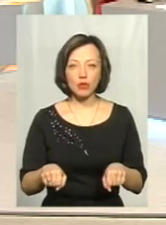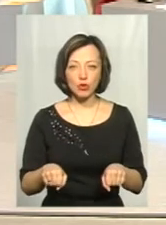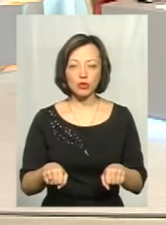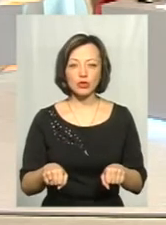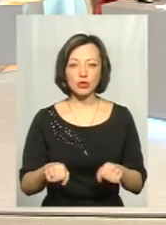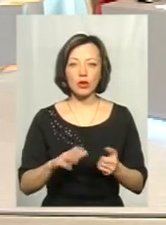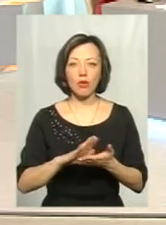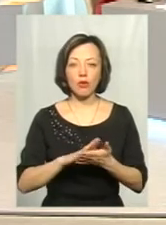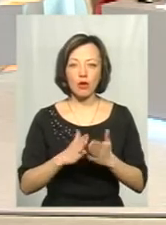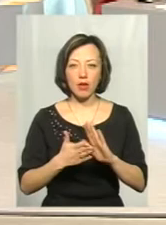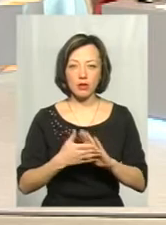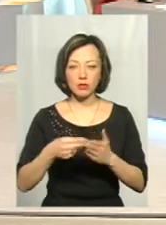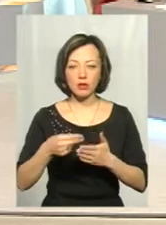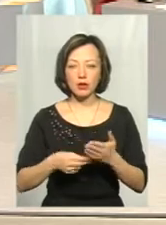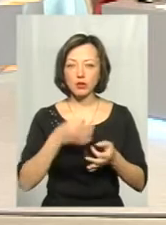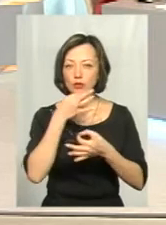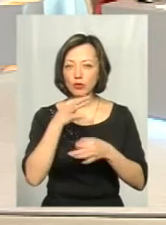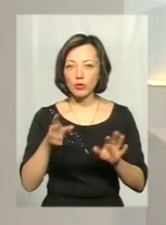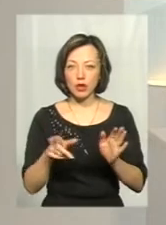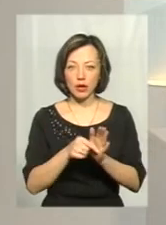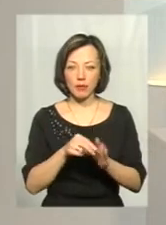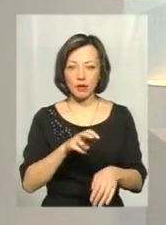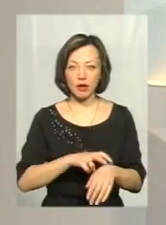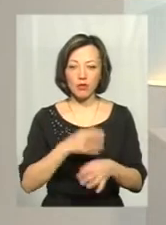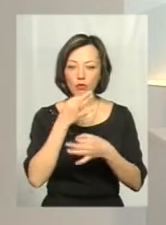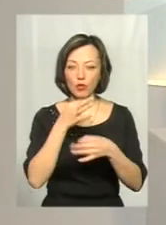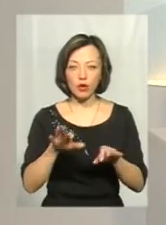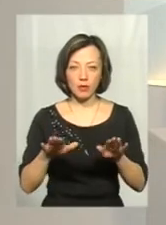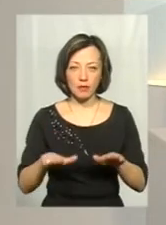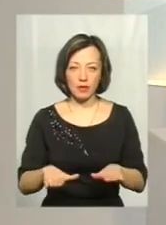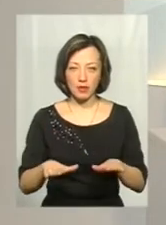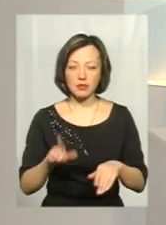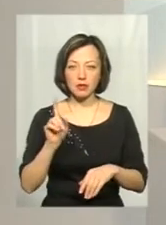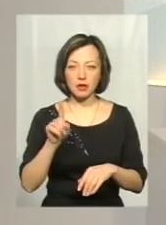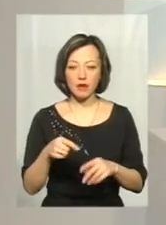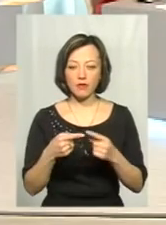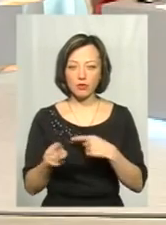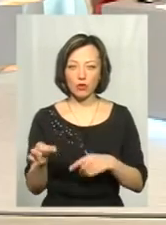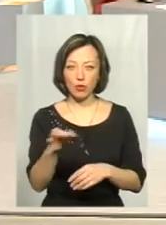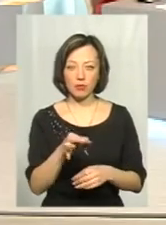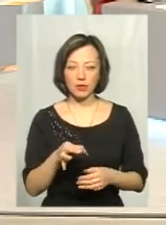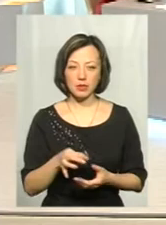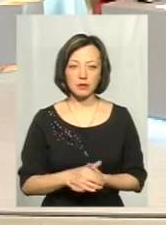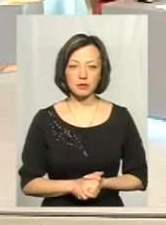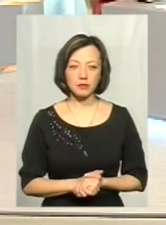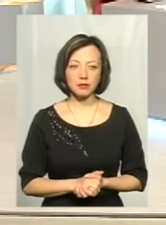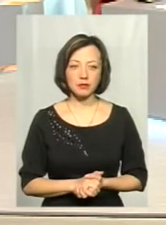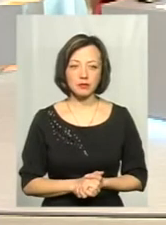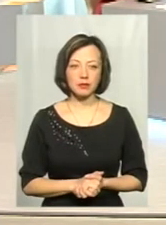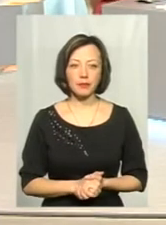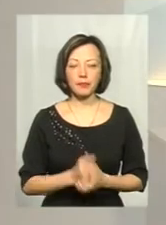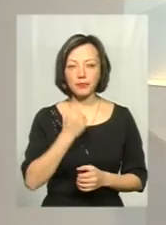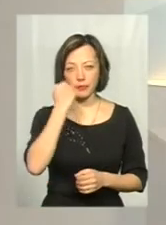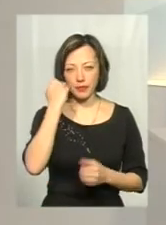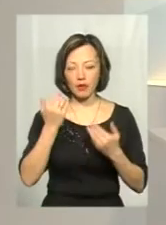укласти декларацію з будь-яким лікарем в будь-якому місті і навіть в іншій області. Дякую, пані